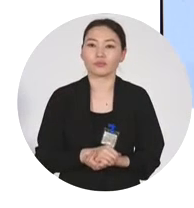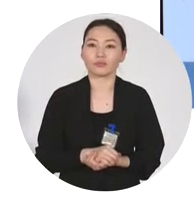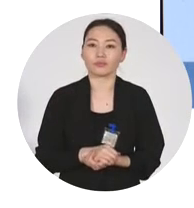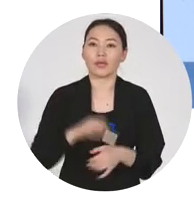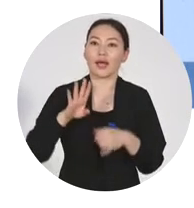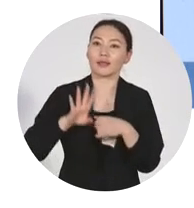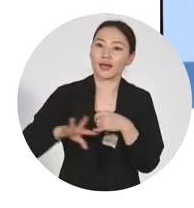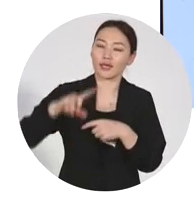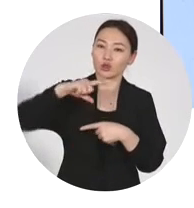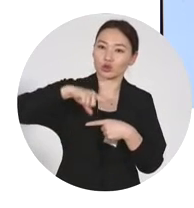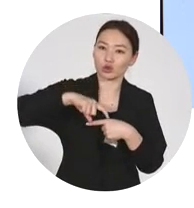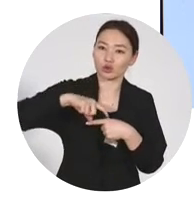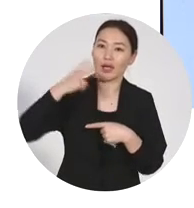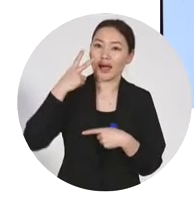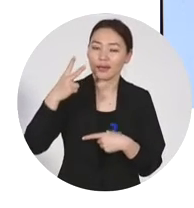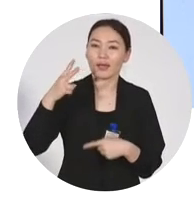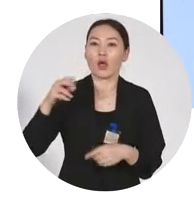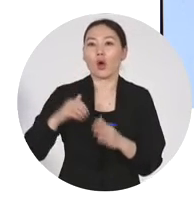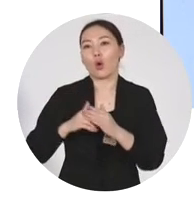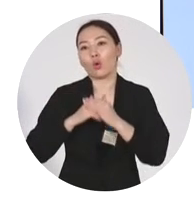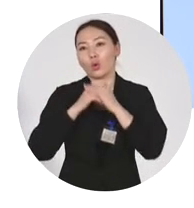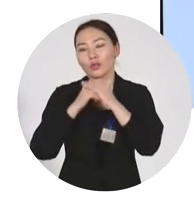бичье. За дараагийн нөхцөл бол